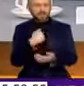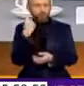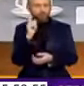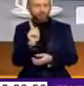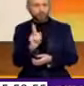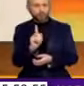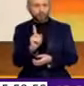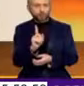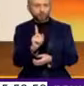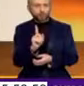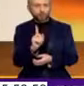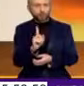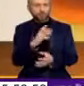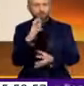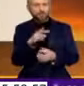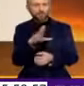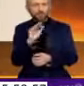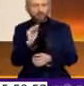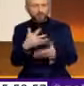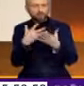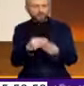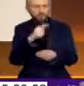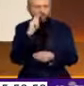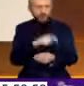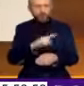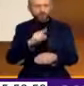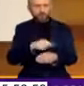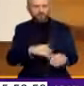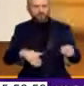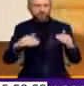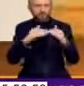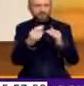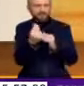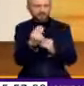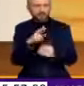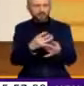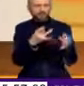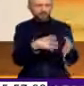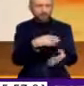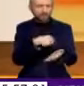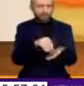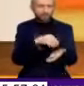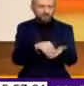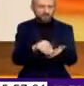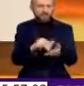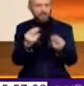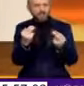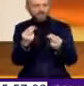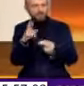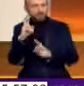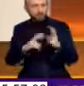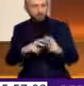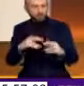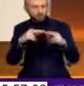що Міжнародний валютний фонд тисне на Україну і вимагає зрівняти ціни для звичайних покупців з цінами для